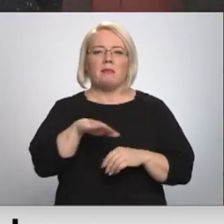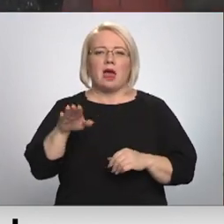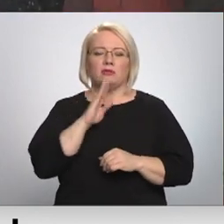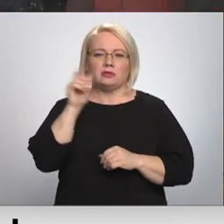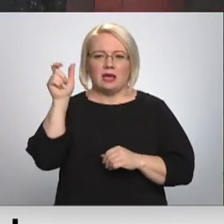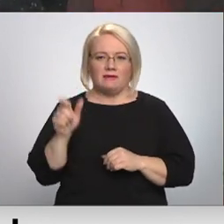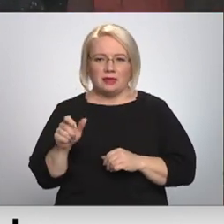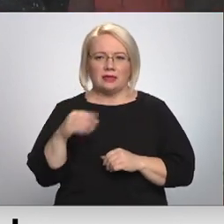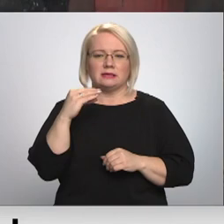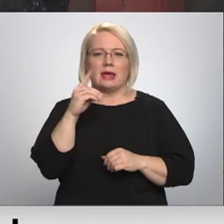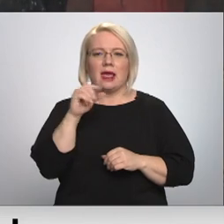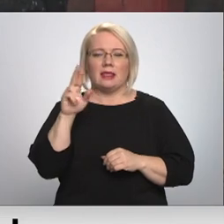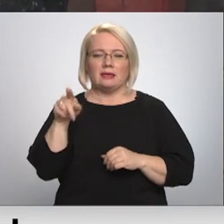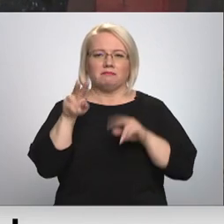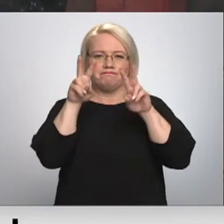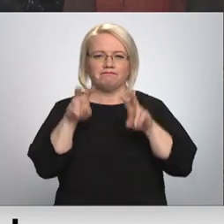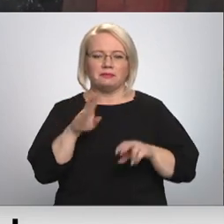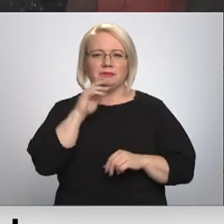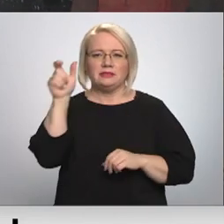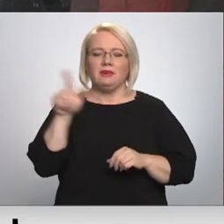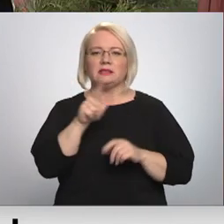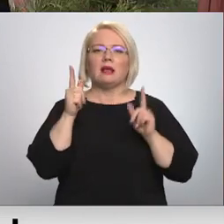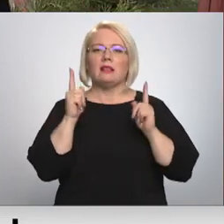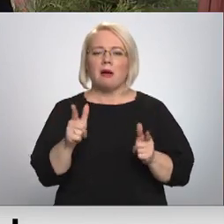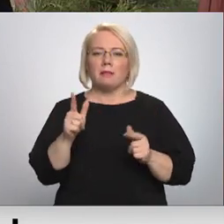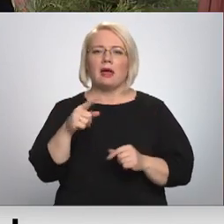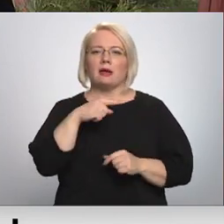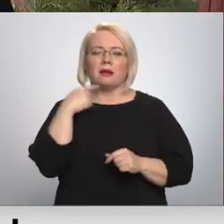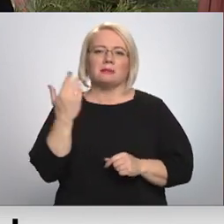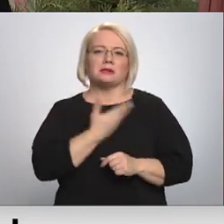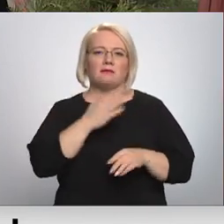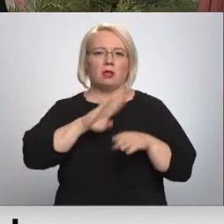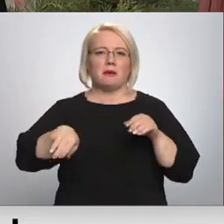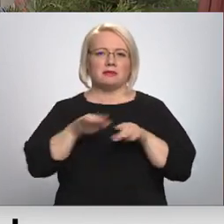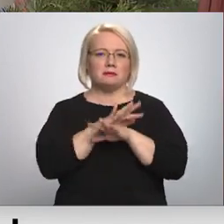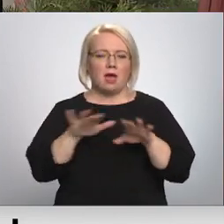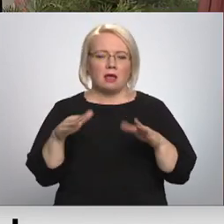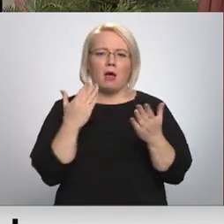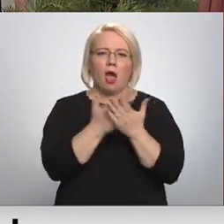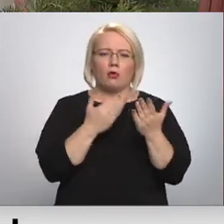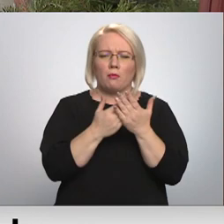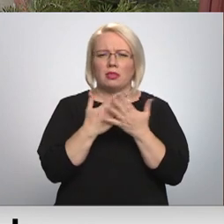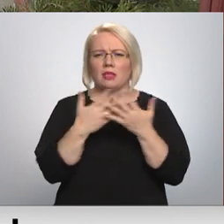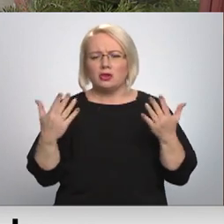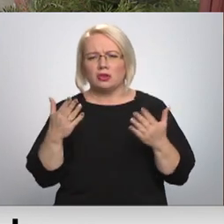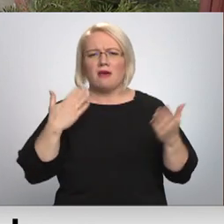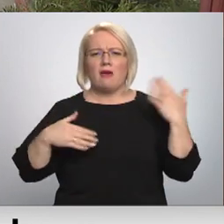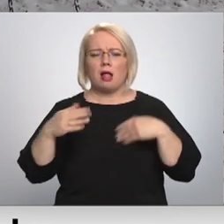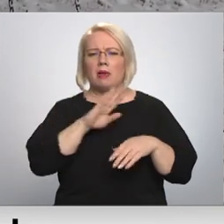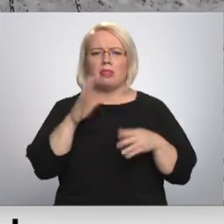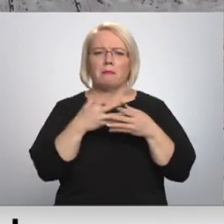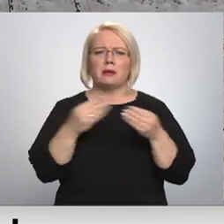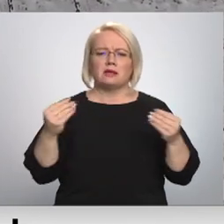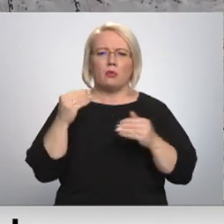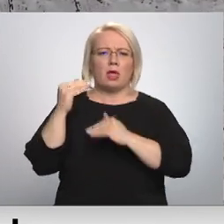Elīna Kursīte veikusi pētījumu par sievietēm, kas labprātīgi izvēlas dzīvi bez bērniem. Argumenti ir dažādi, viņi saka. Gan vēlme nepazaudēt karjeru